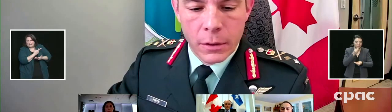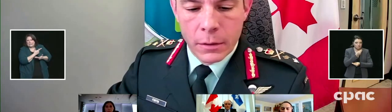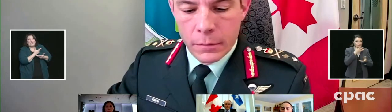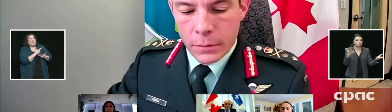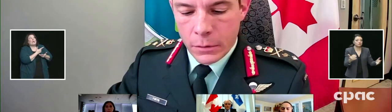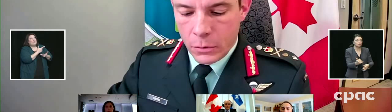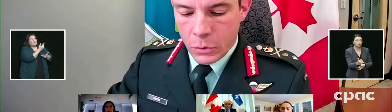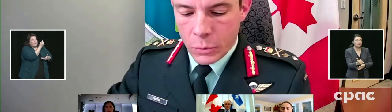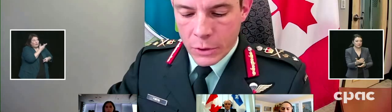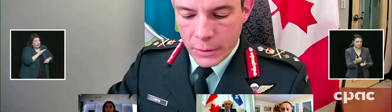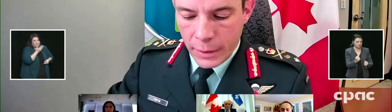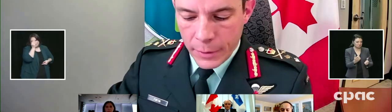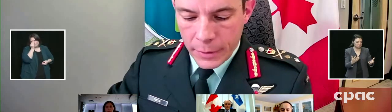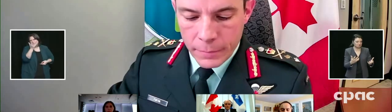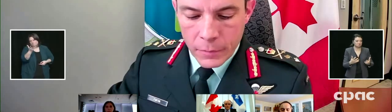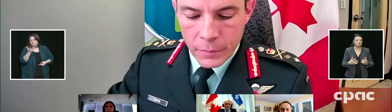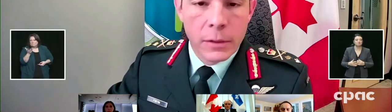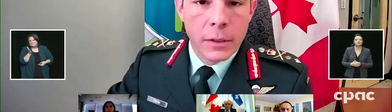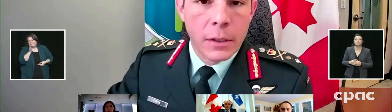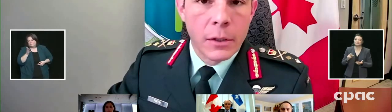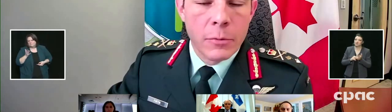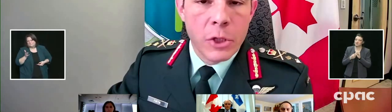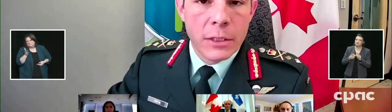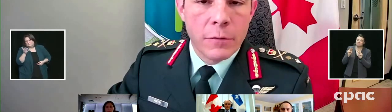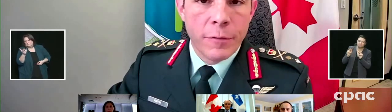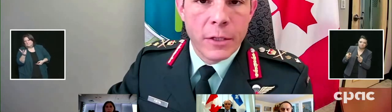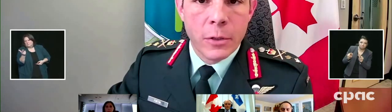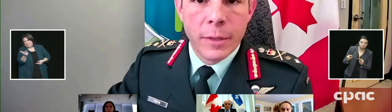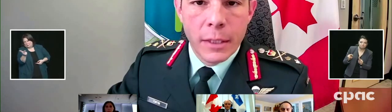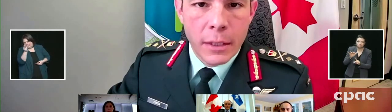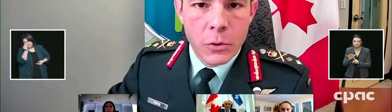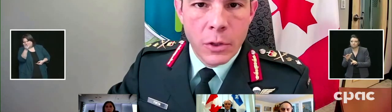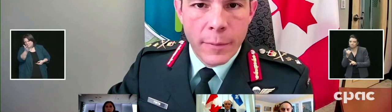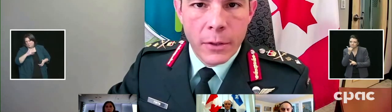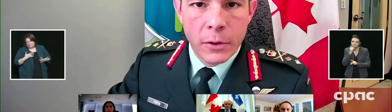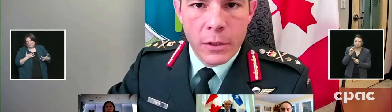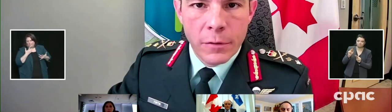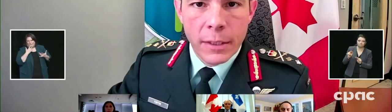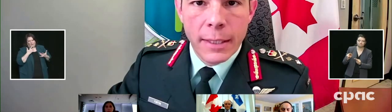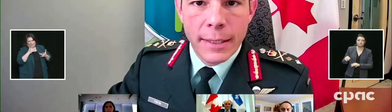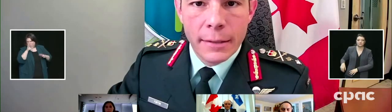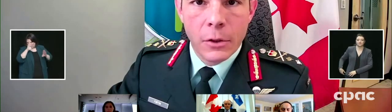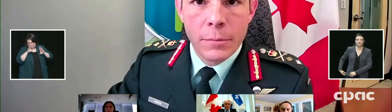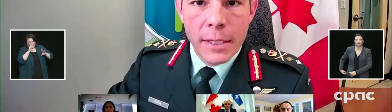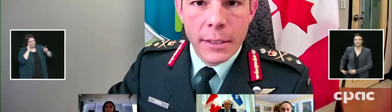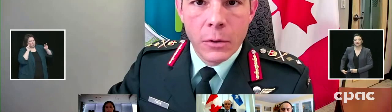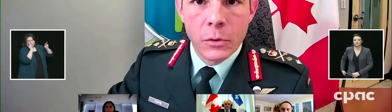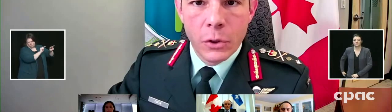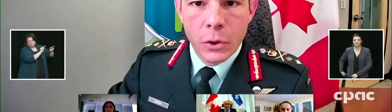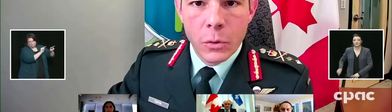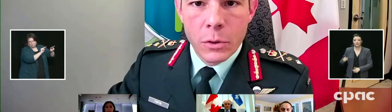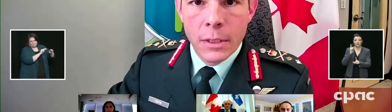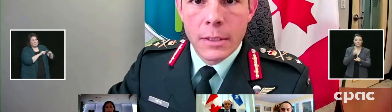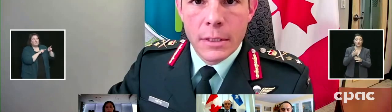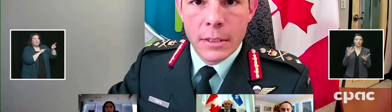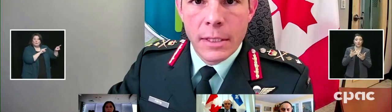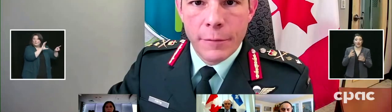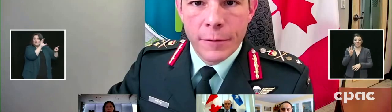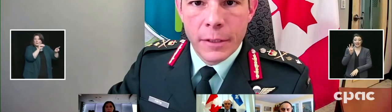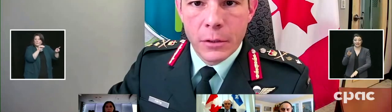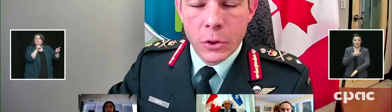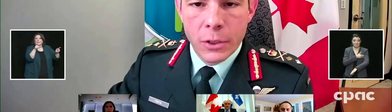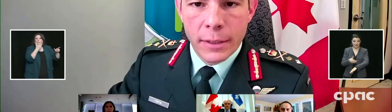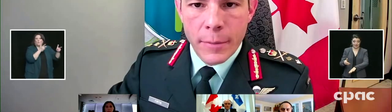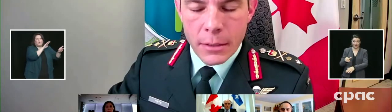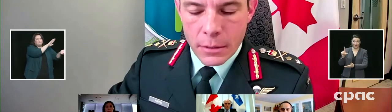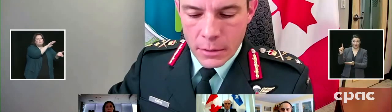Alors, on suit ça de très près. L'objectif de Pfizer, bien entendu, demeure de livrer 4 millions de doses d'ici la